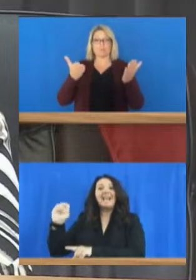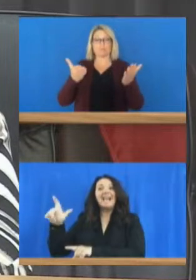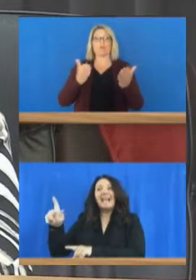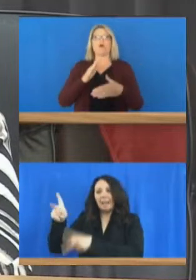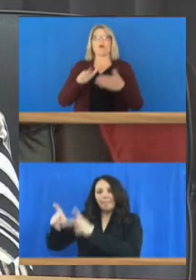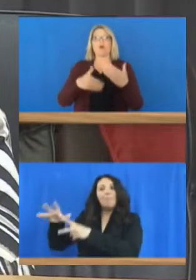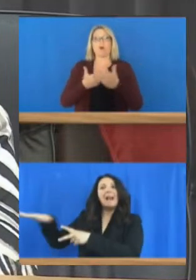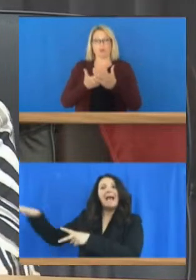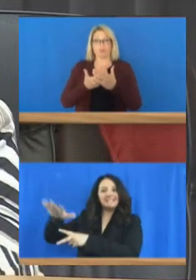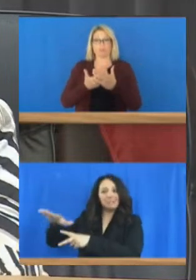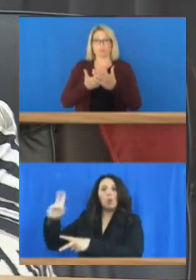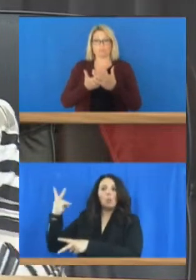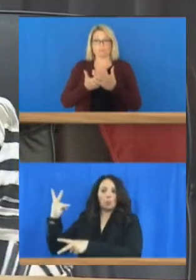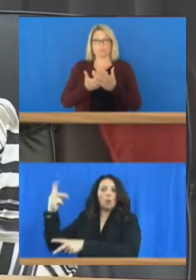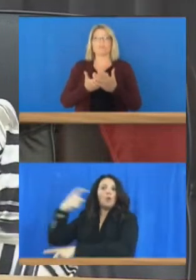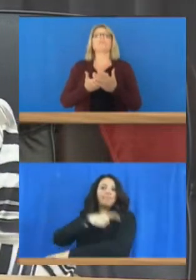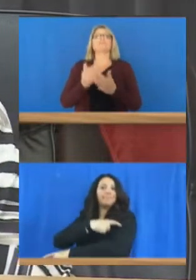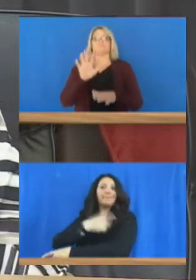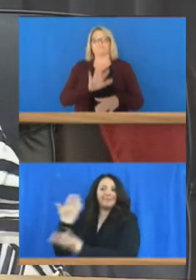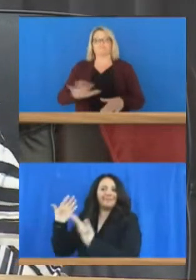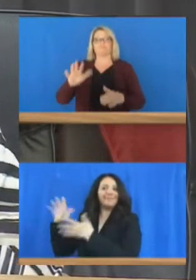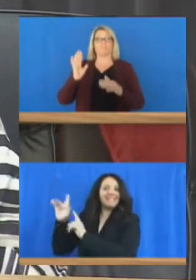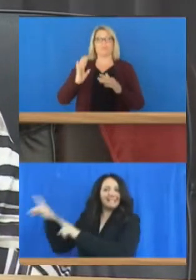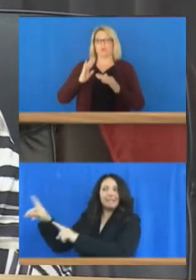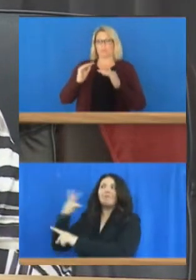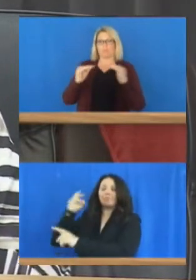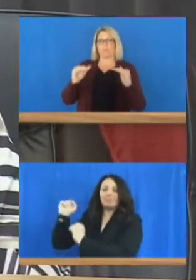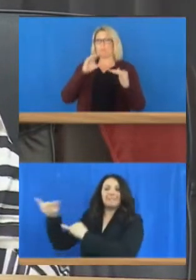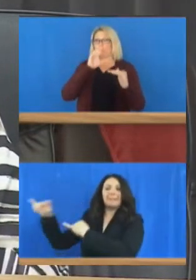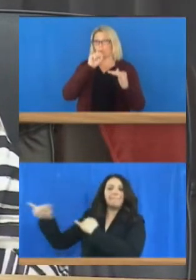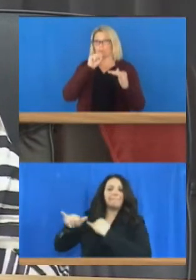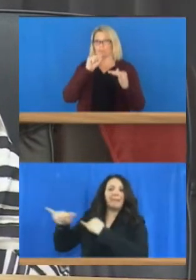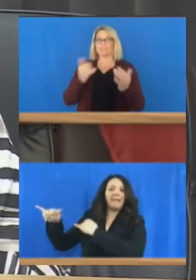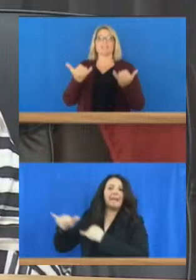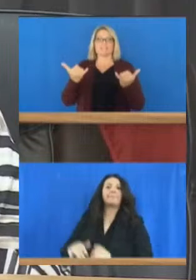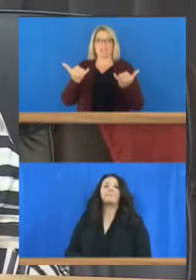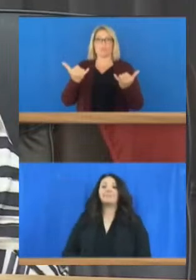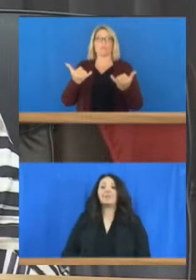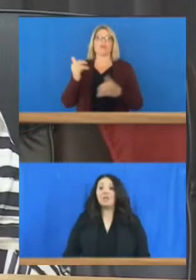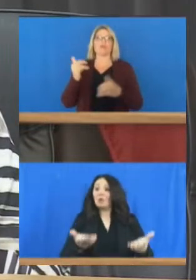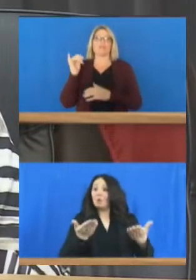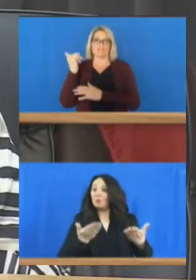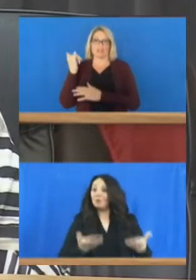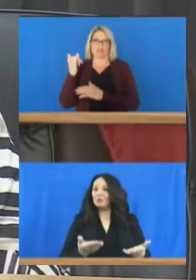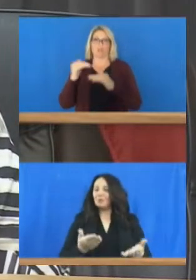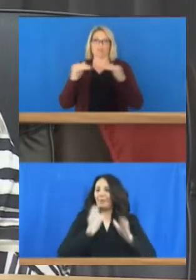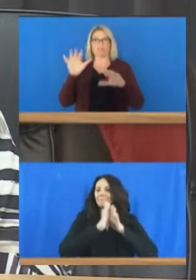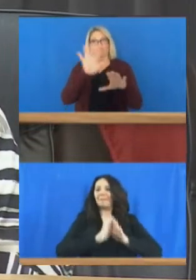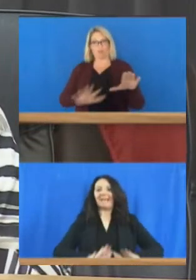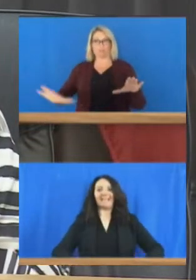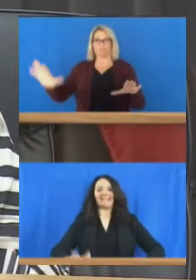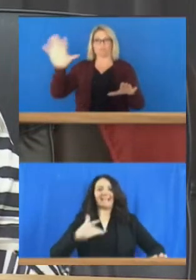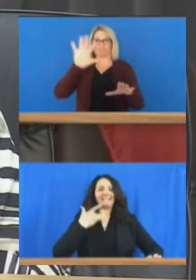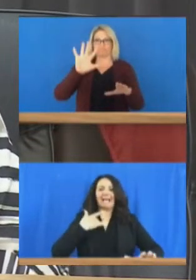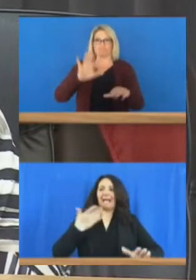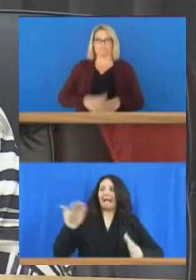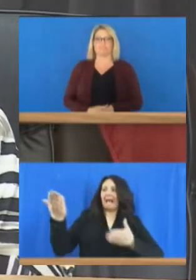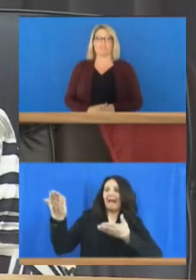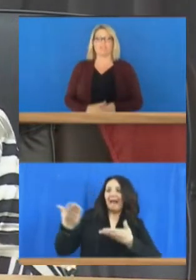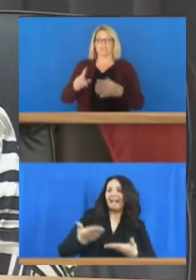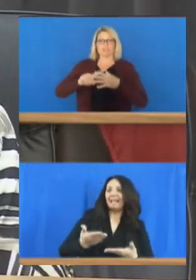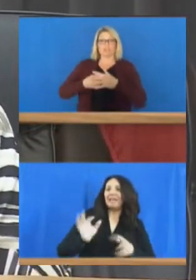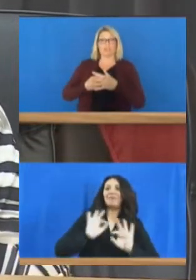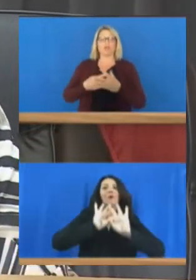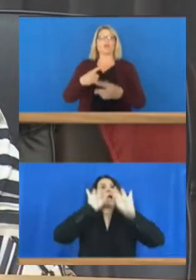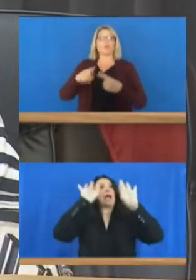À l'exception d'une période de 2 semaines en mars, une partie où la totalité de la zone 4 était à la phase d'alerte